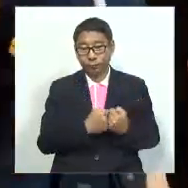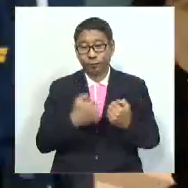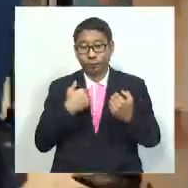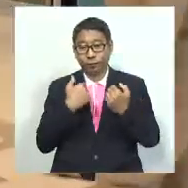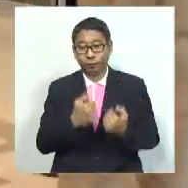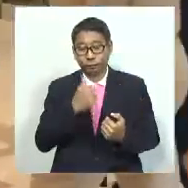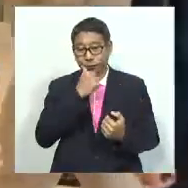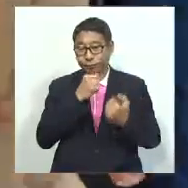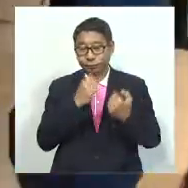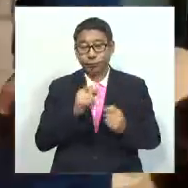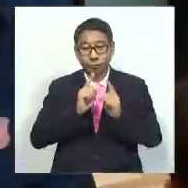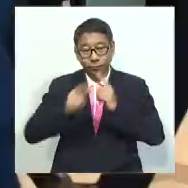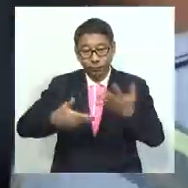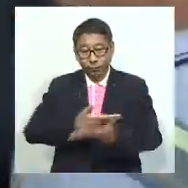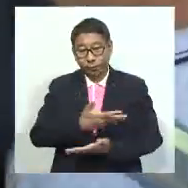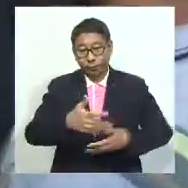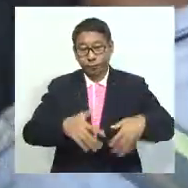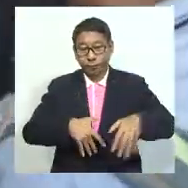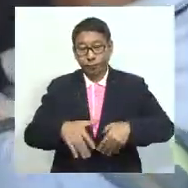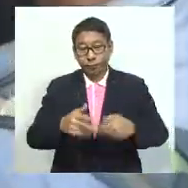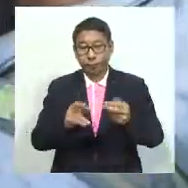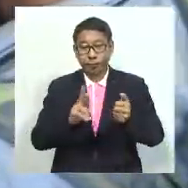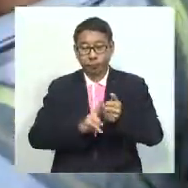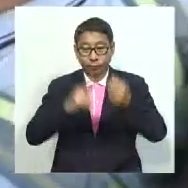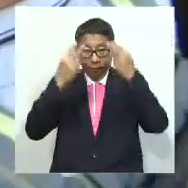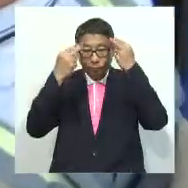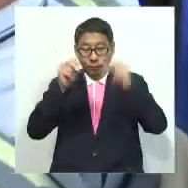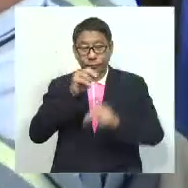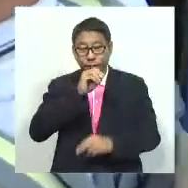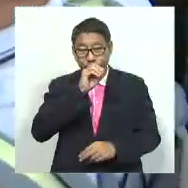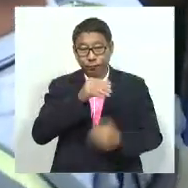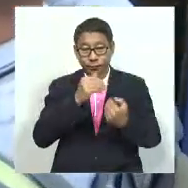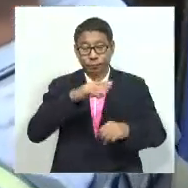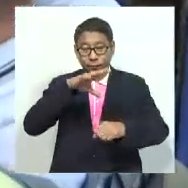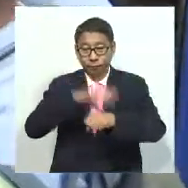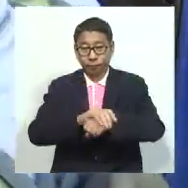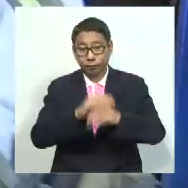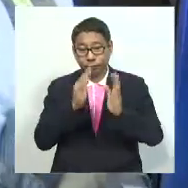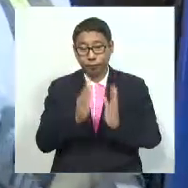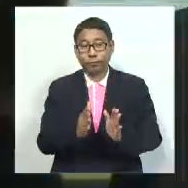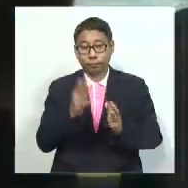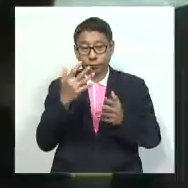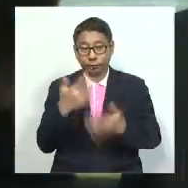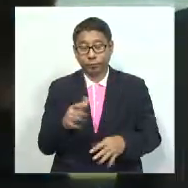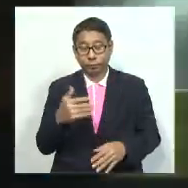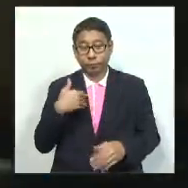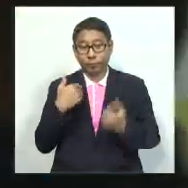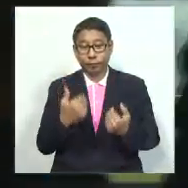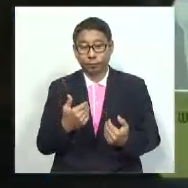ที่นะคะหลังจากการพูดคุยกับประชาชนพลเอกประวิตรระบุว่าได้ควบคุมตัวบุคคลต้องสงสัยแล้ว